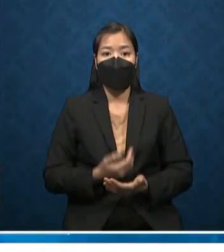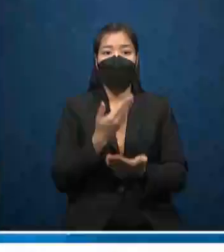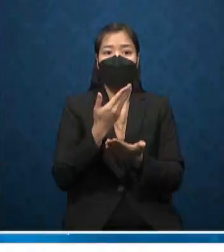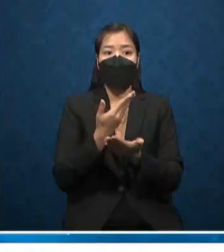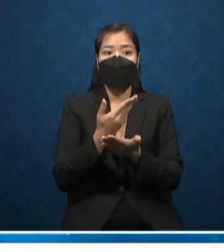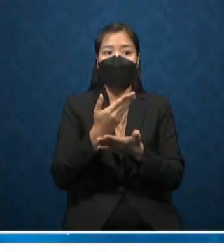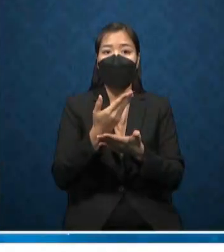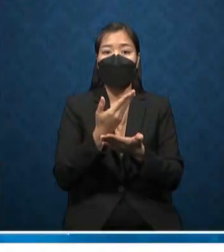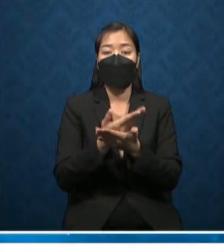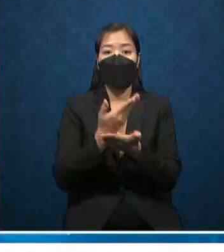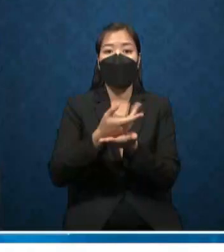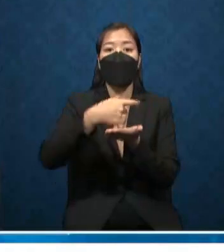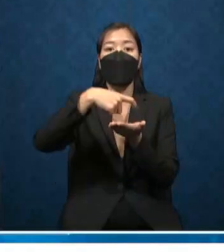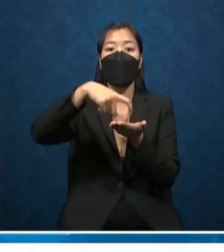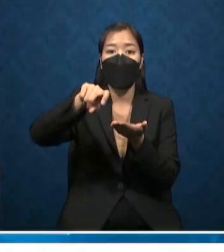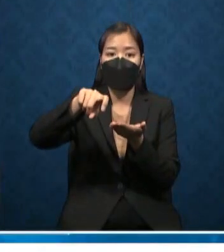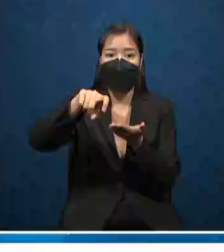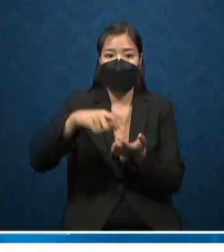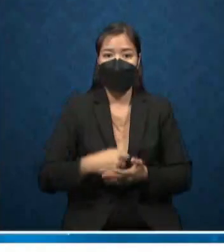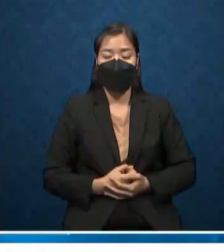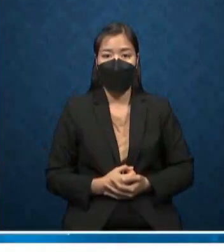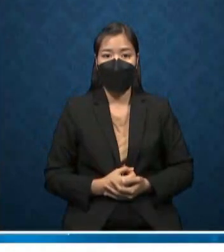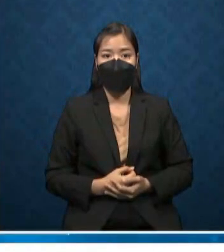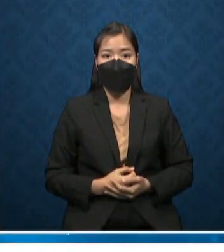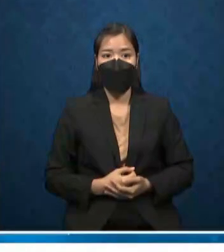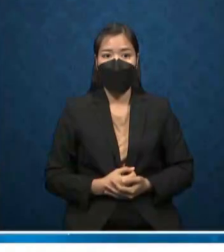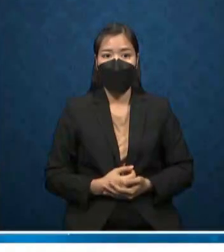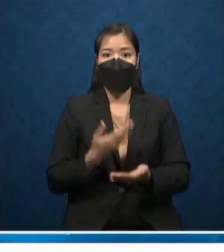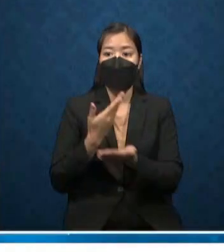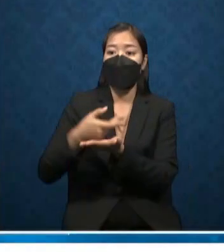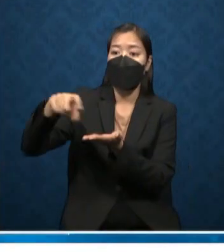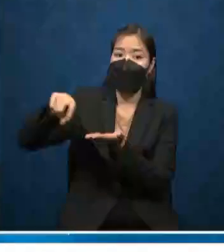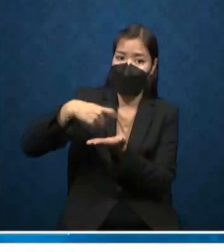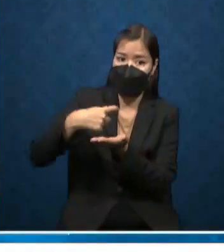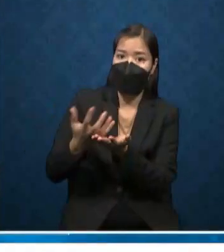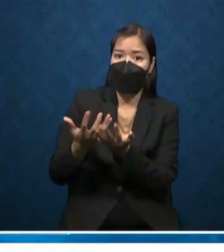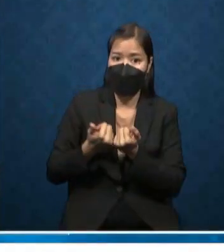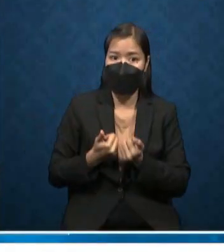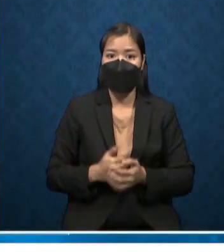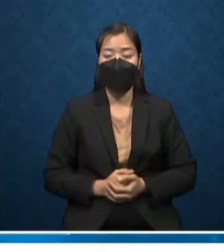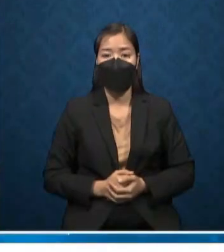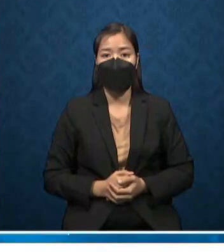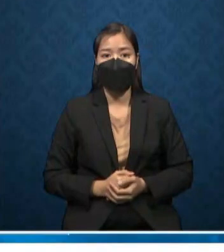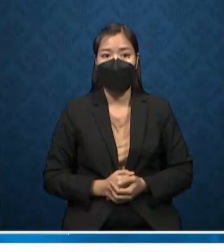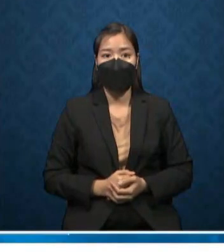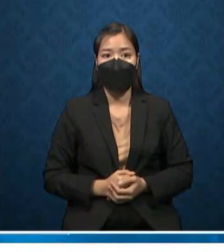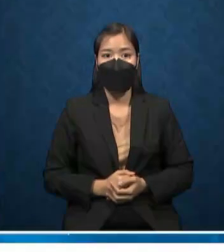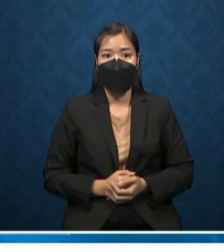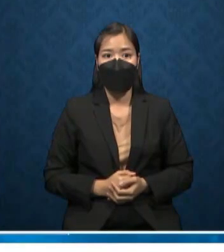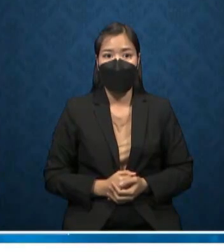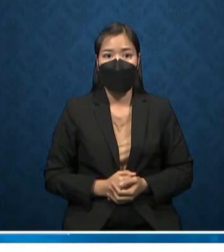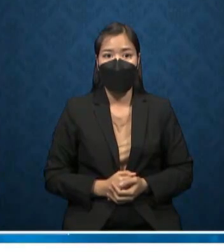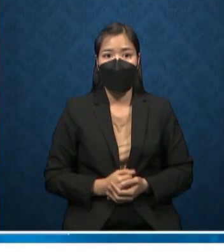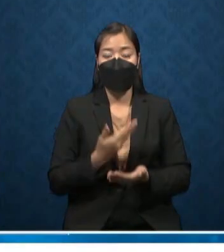ออกนะครับโอนออกและการรับโอนนะครับจะเห็นตัวเลขการโอนงบกลางลดน้อยล